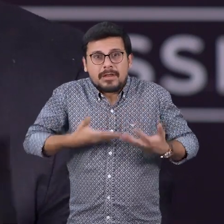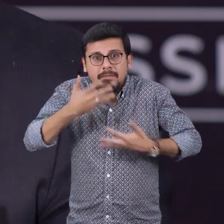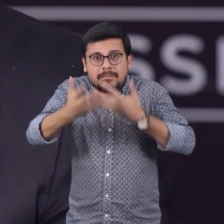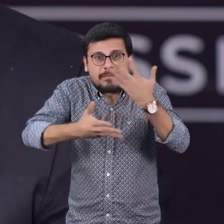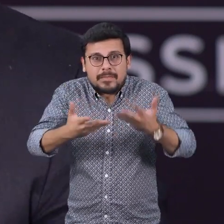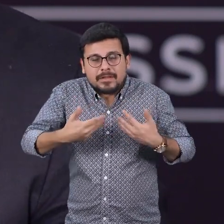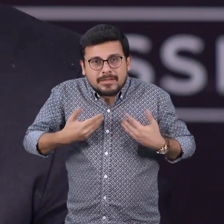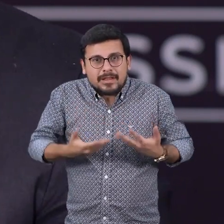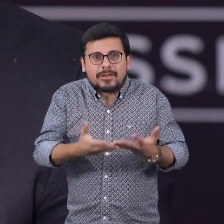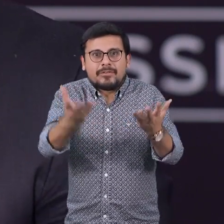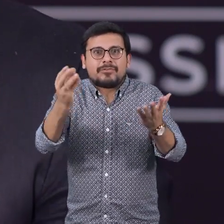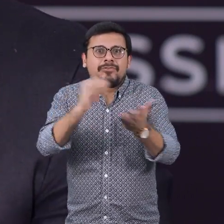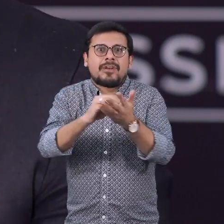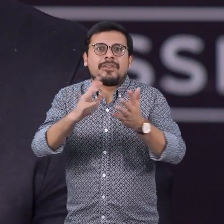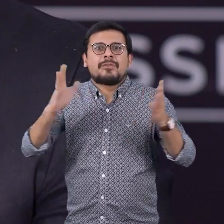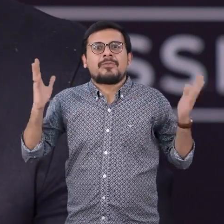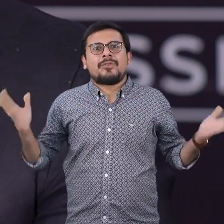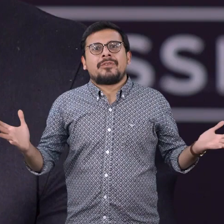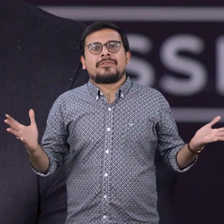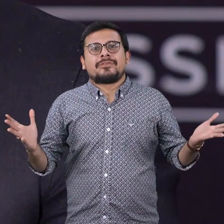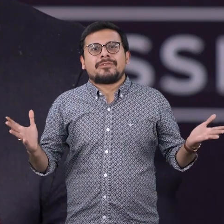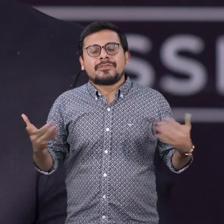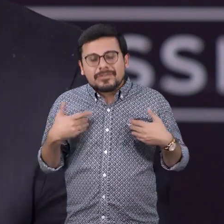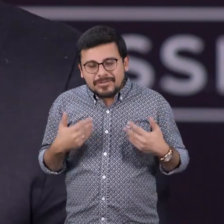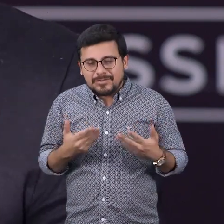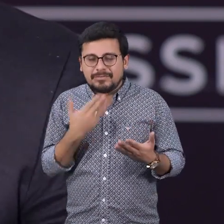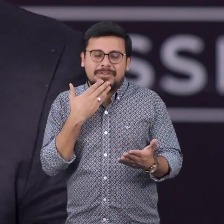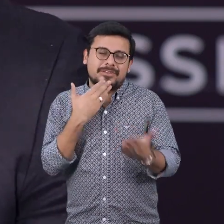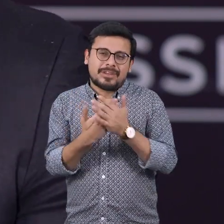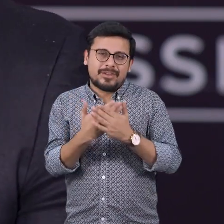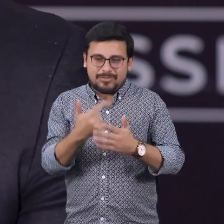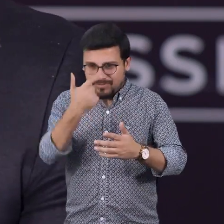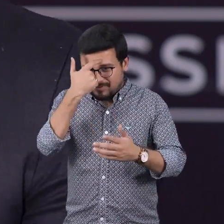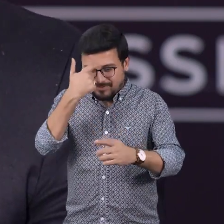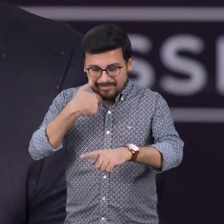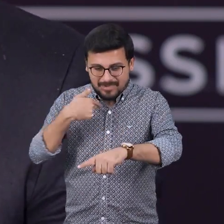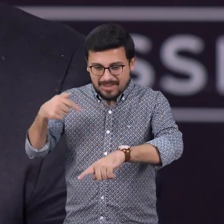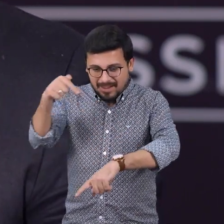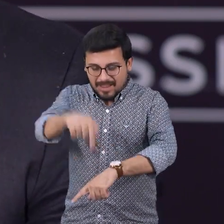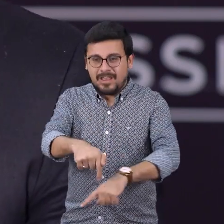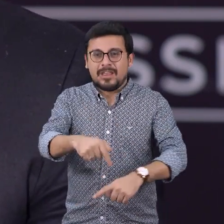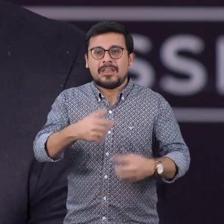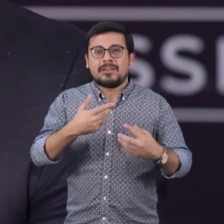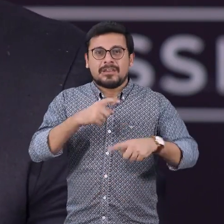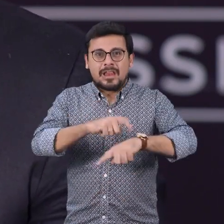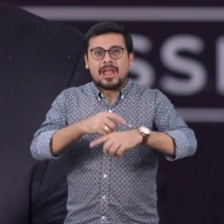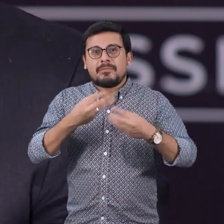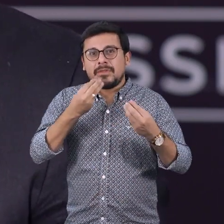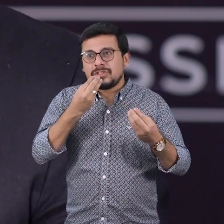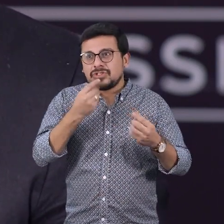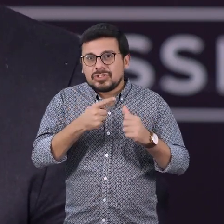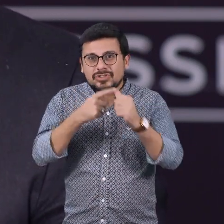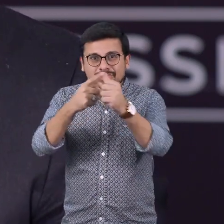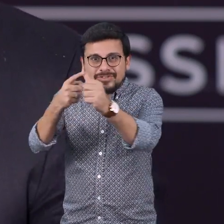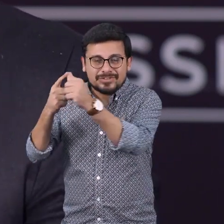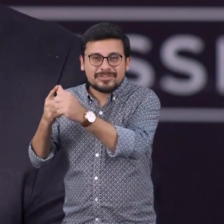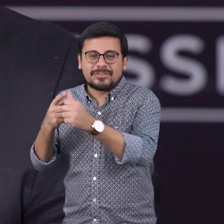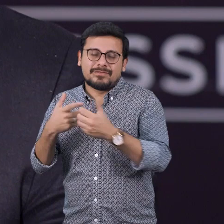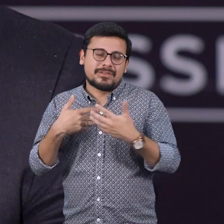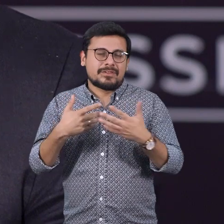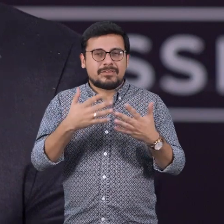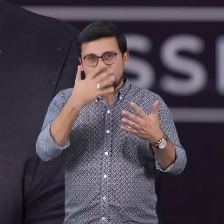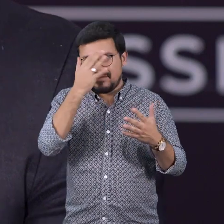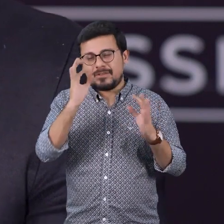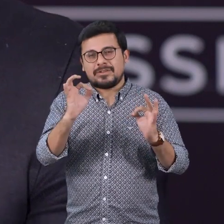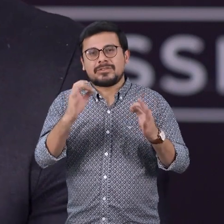تو فائنینشلی کر دیں, اگر آپ کسی کی فزیکلی مدد کرنا چاہتے ہیں آپ فزیکلی کر دیں, اور اگر آپ وہ بھی نہیں کر